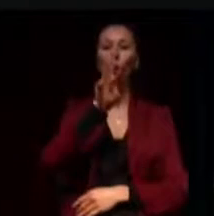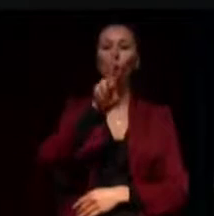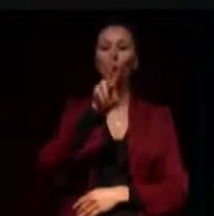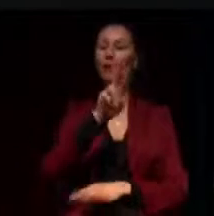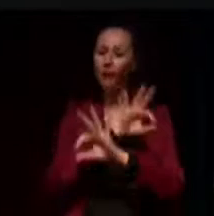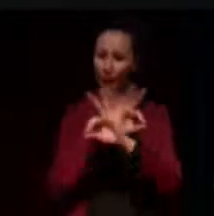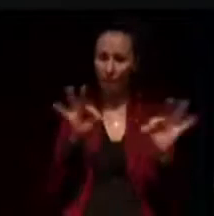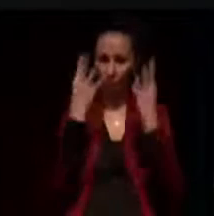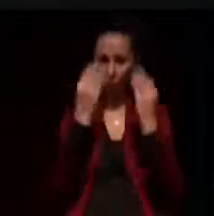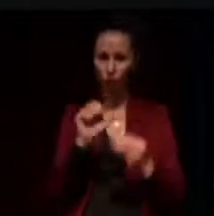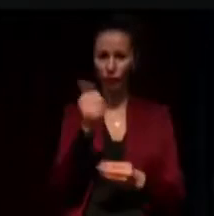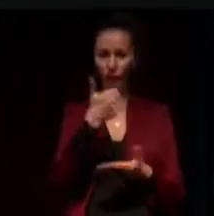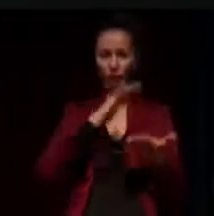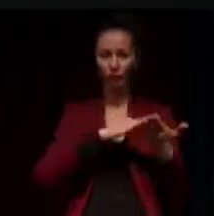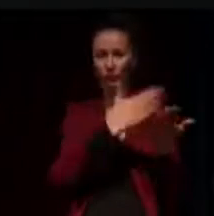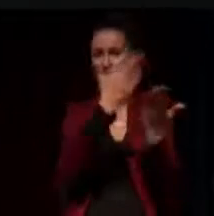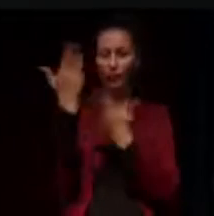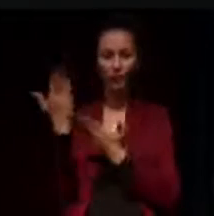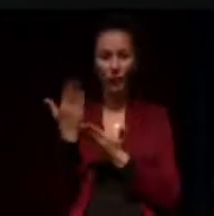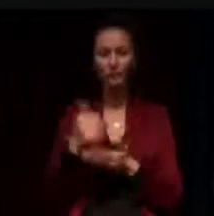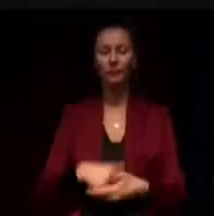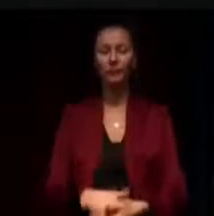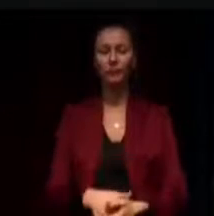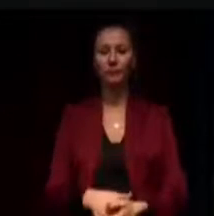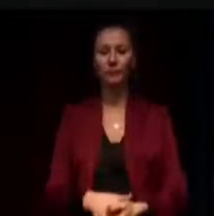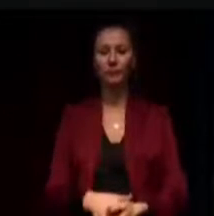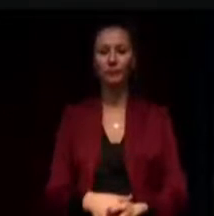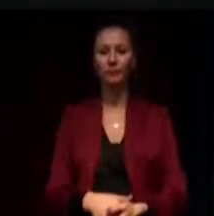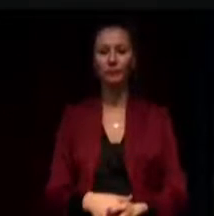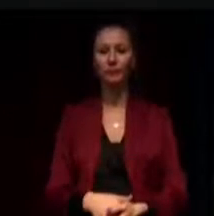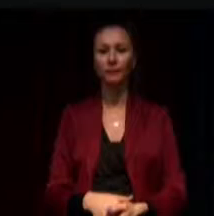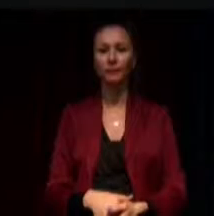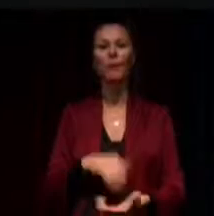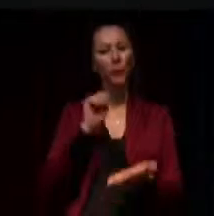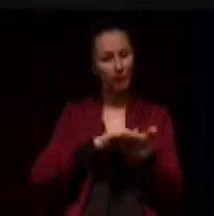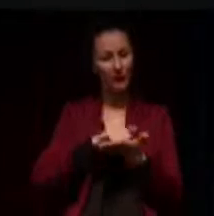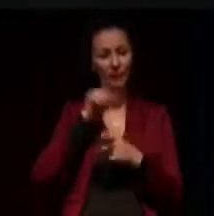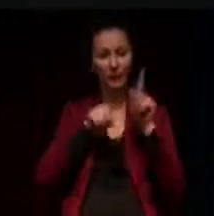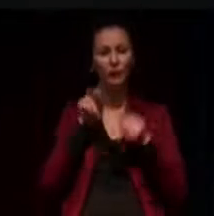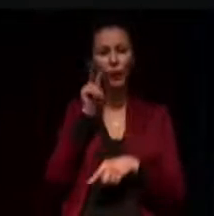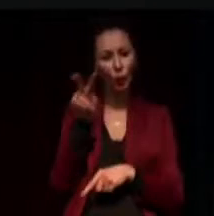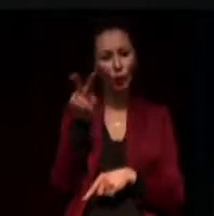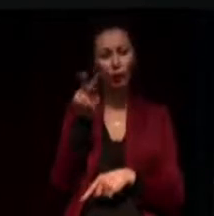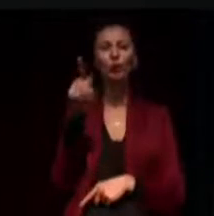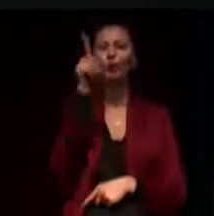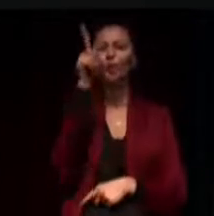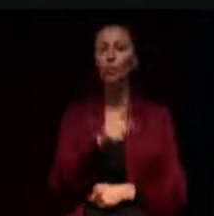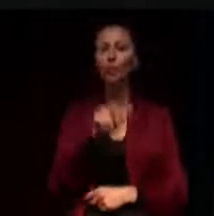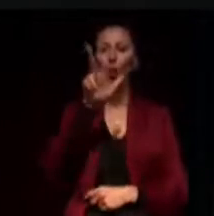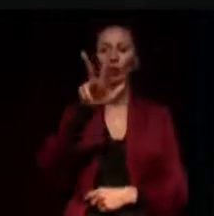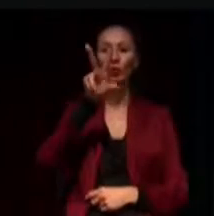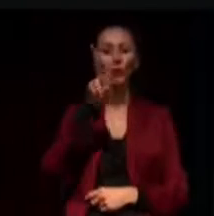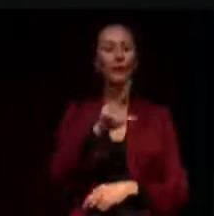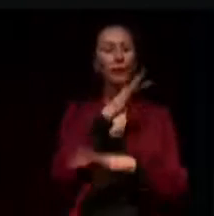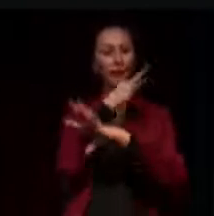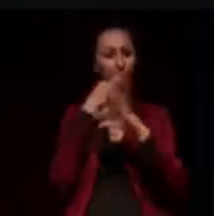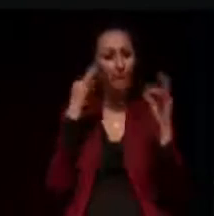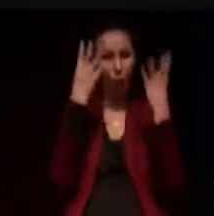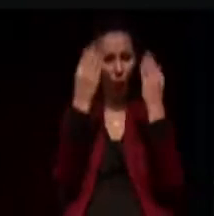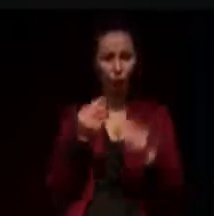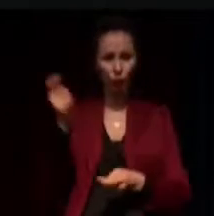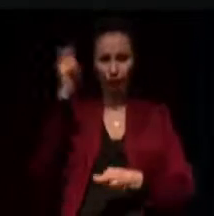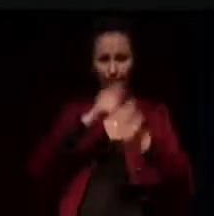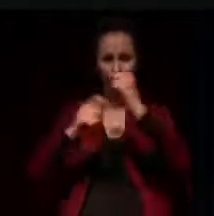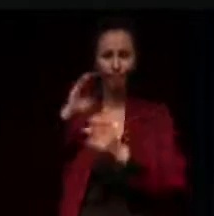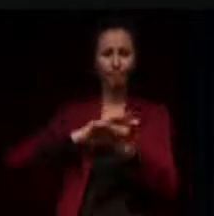%32'yi almadık değerli arkadaşlar. Ne aldı orada diye soruyorlar. Bazen basında da görüyoruz. %32'si